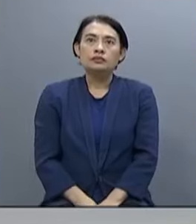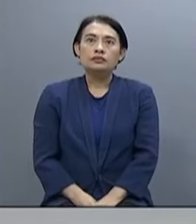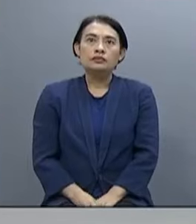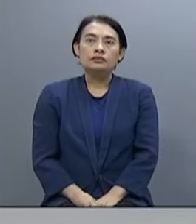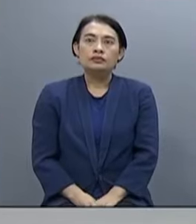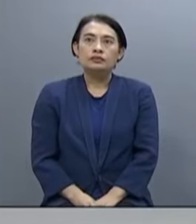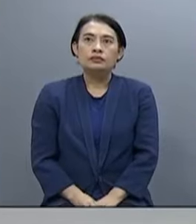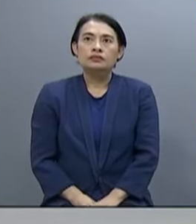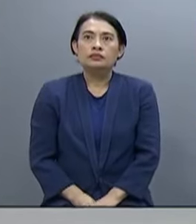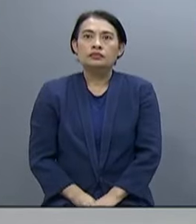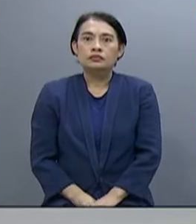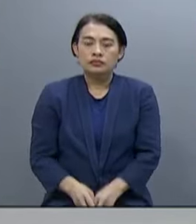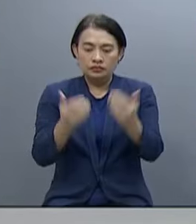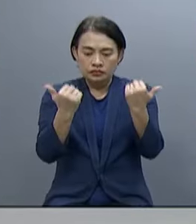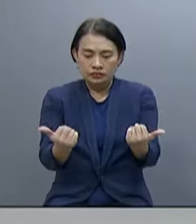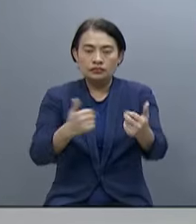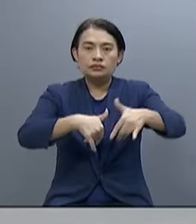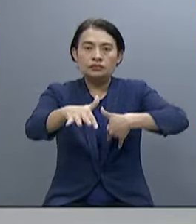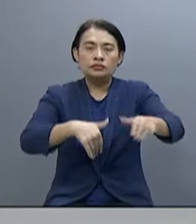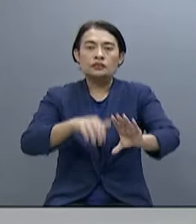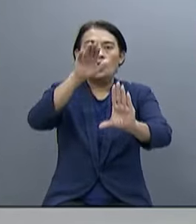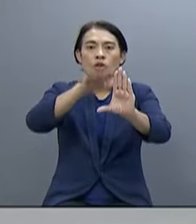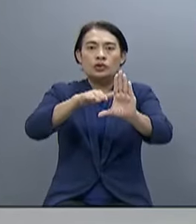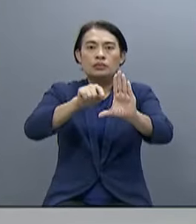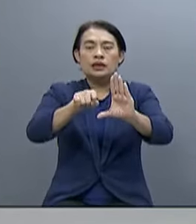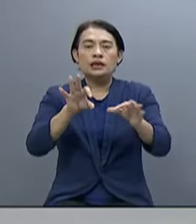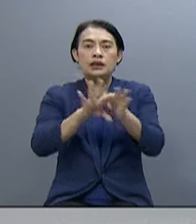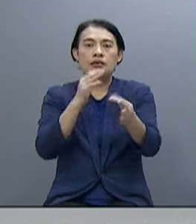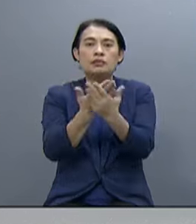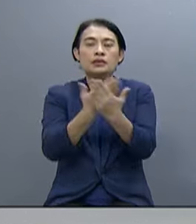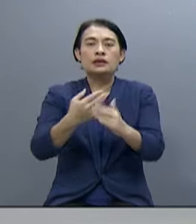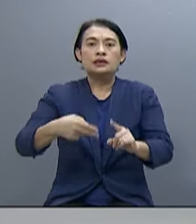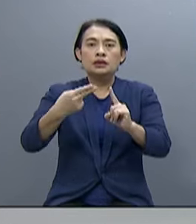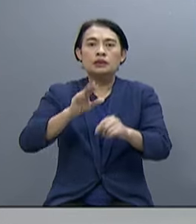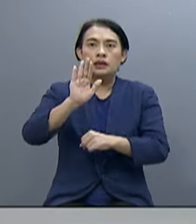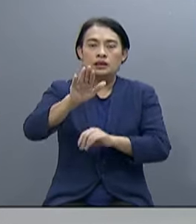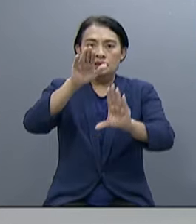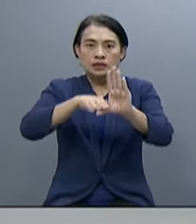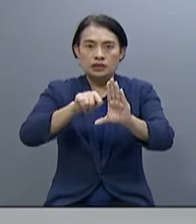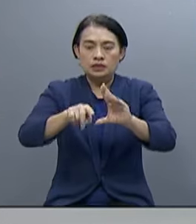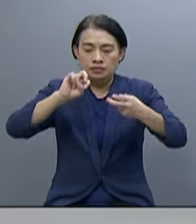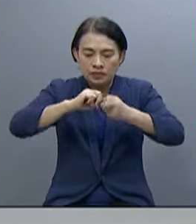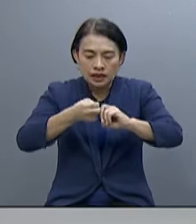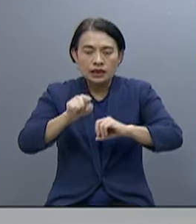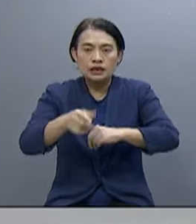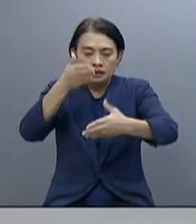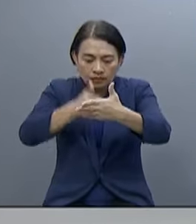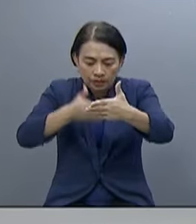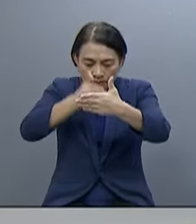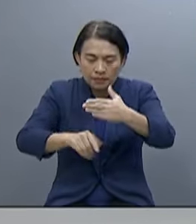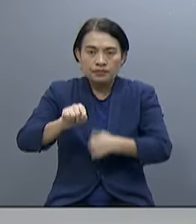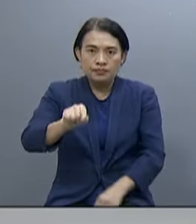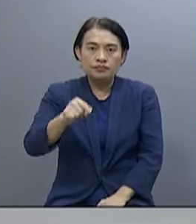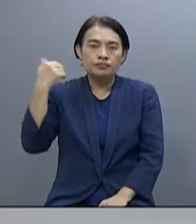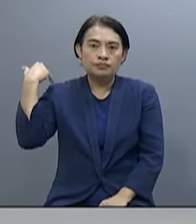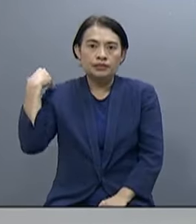ตอนนี้ยังอยู่ในช่วงที่ประชาชนสามารถลงทะเบียนดิจิทัลวอลเล็ตได้นะคะแต่มันก็มีปัญหามีอุปสรรคอยู่อย่างหนึ่งโดยเฉพา